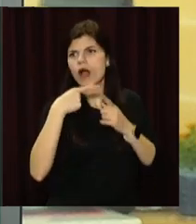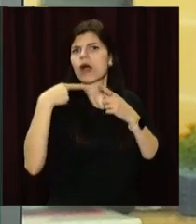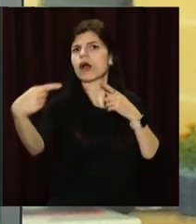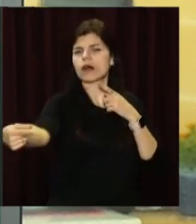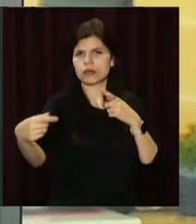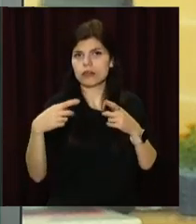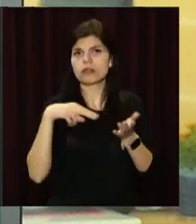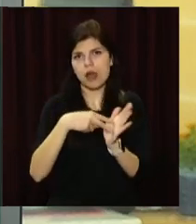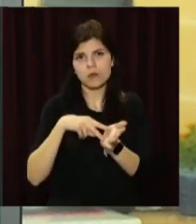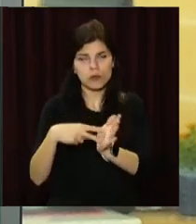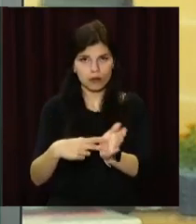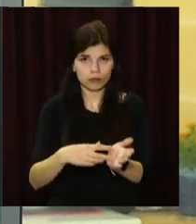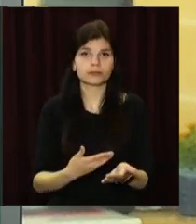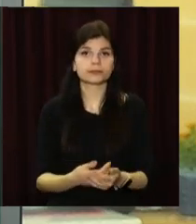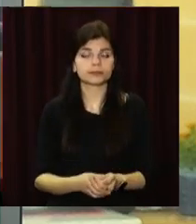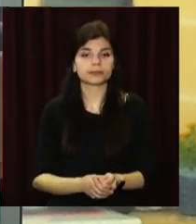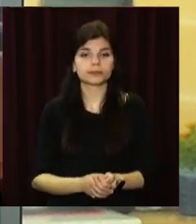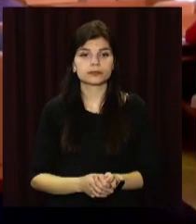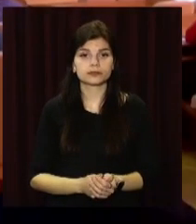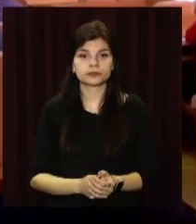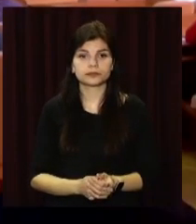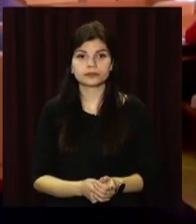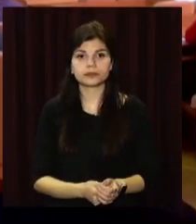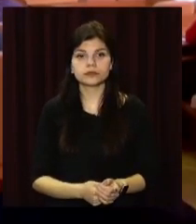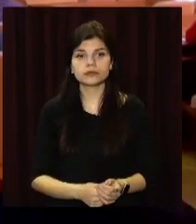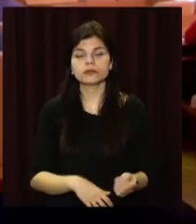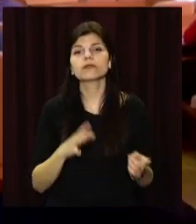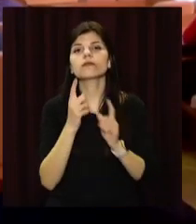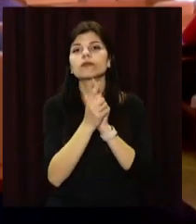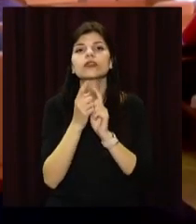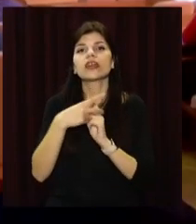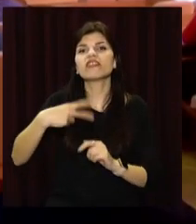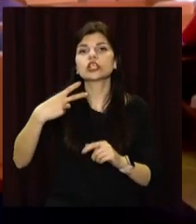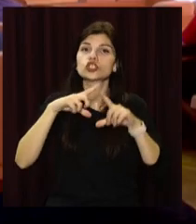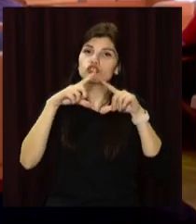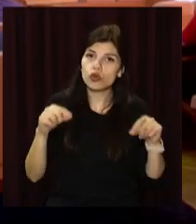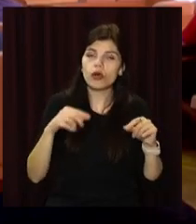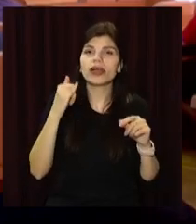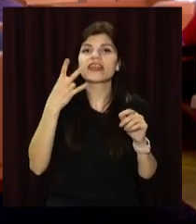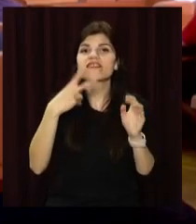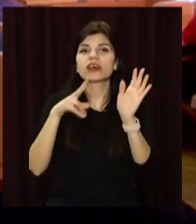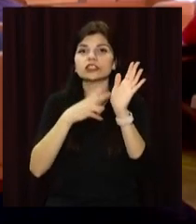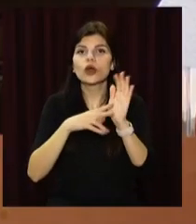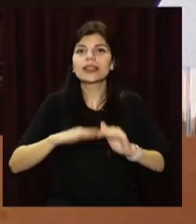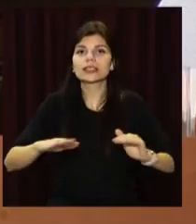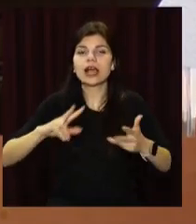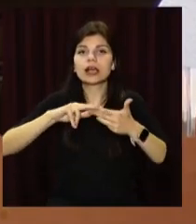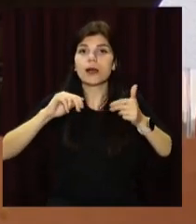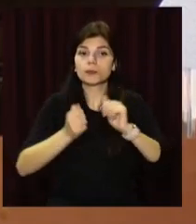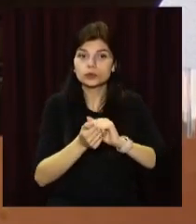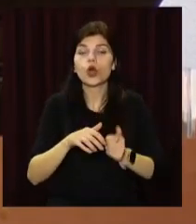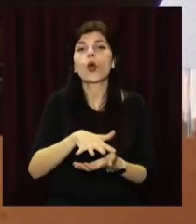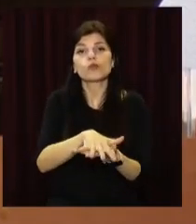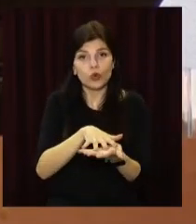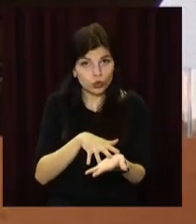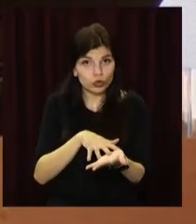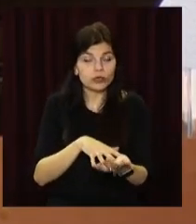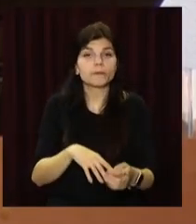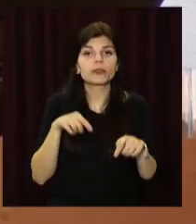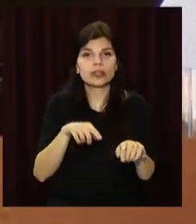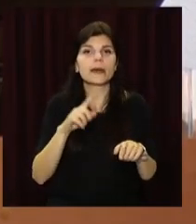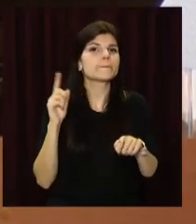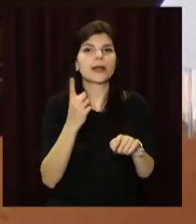2021-2025 роки. Подробиці у сюжеті. Реконструкція 20-ї школи та 27-го дитсадка Кам'янського продовжаться. Це одне